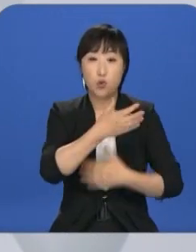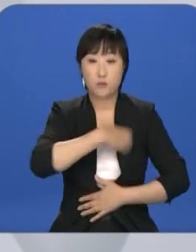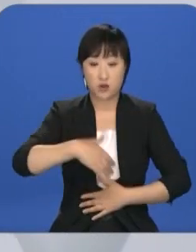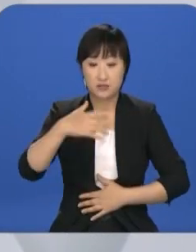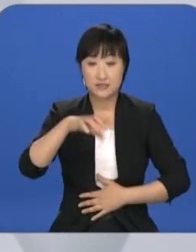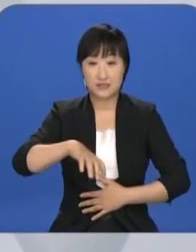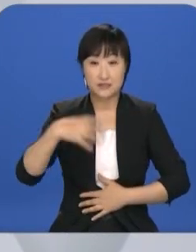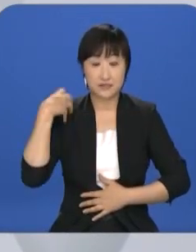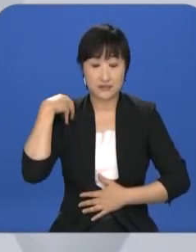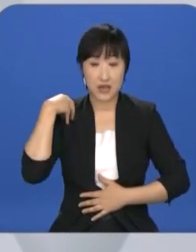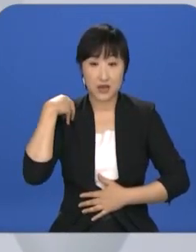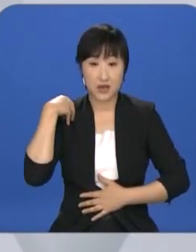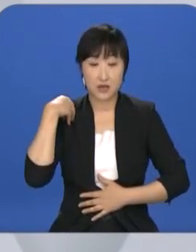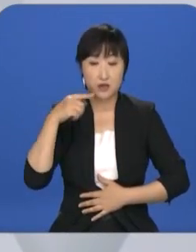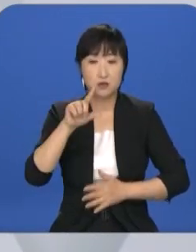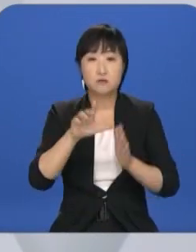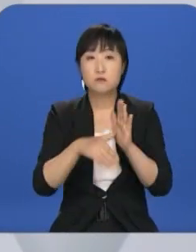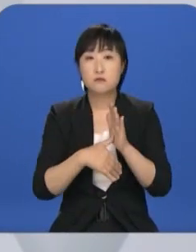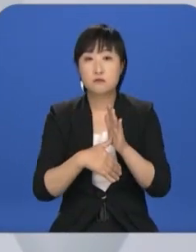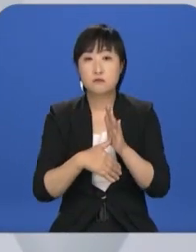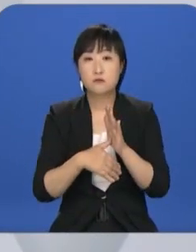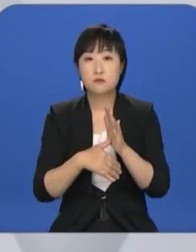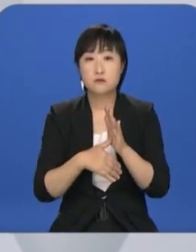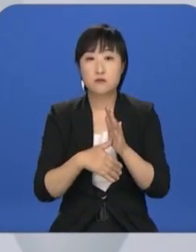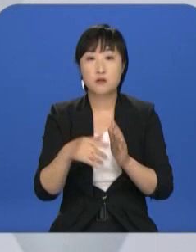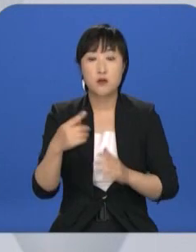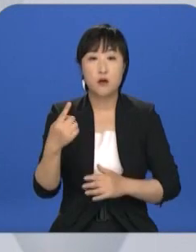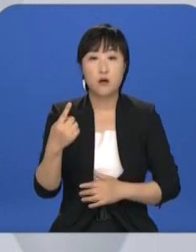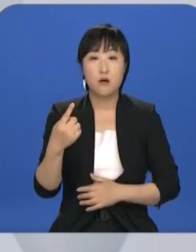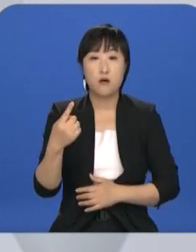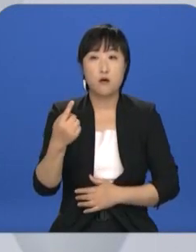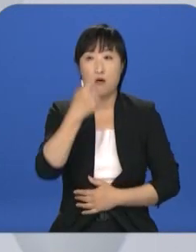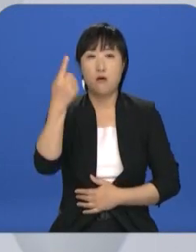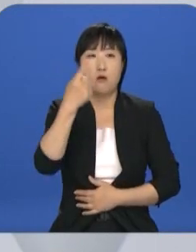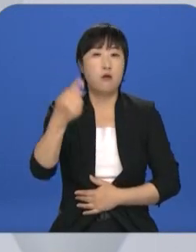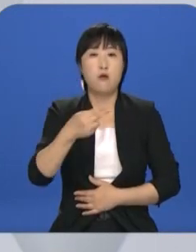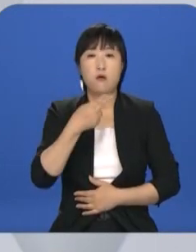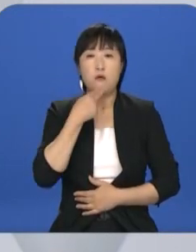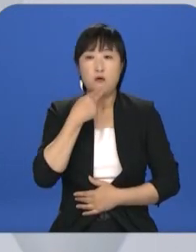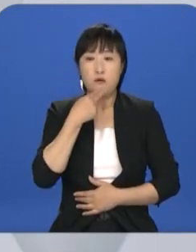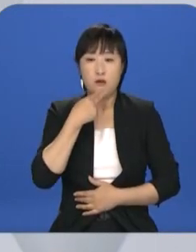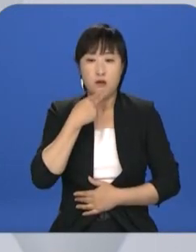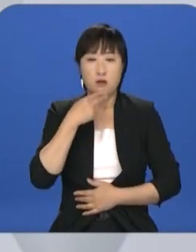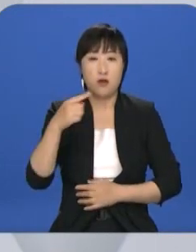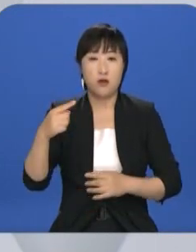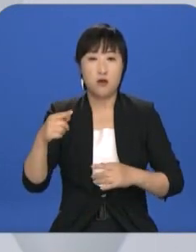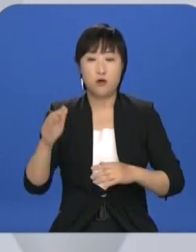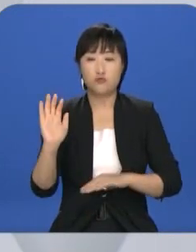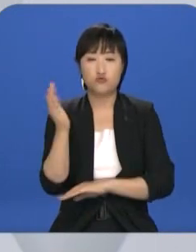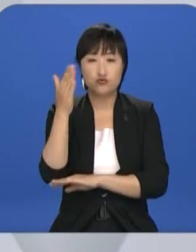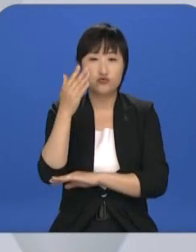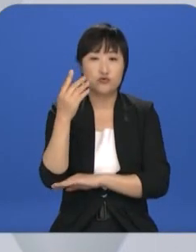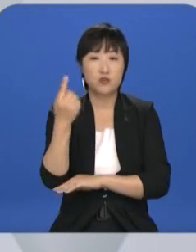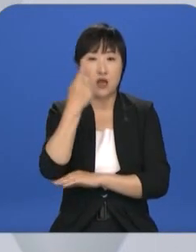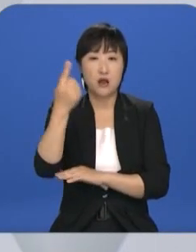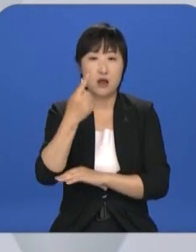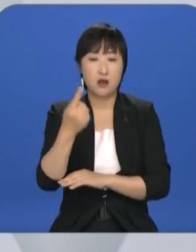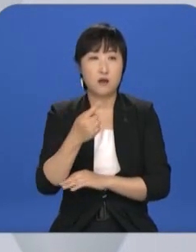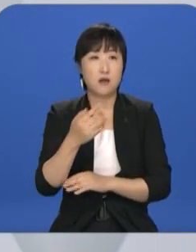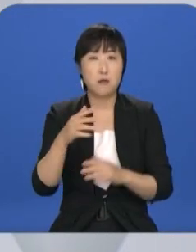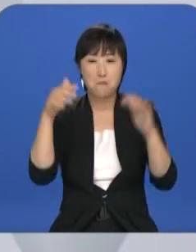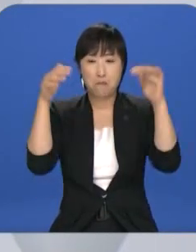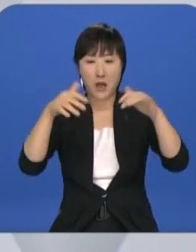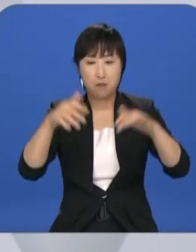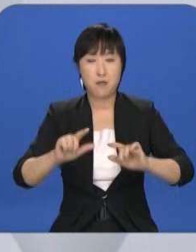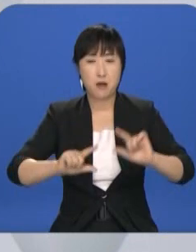면장을 했습니다. 그런데 그때는 소방헬기 같은 것이 없어가지고 행정선으로 그 악천우